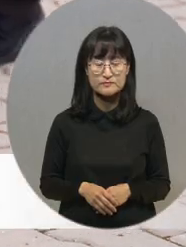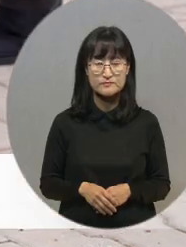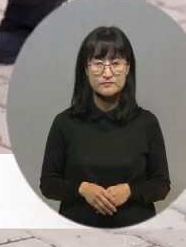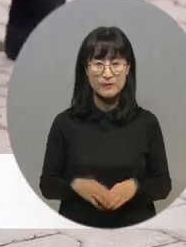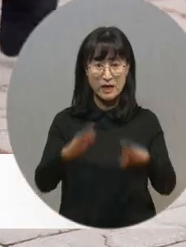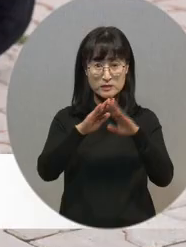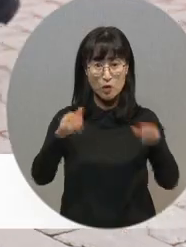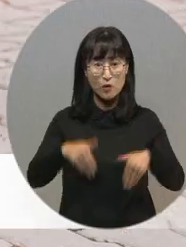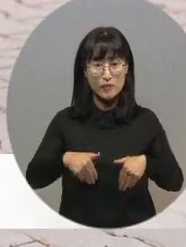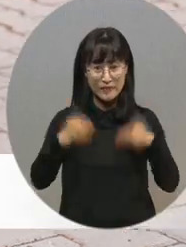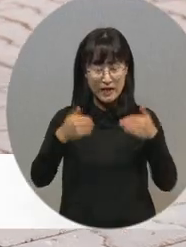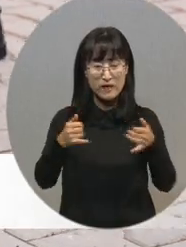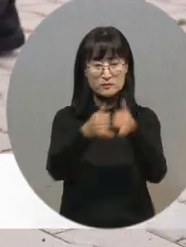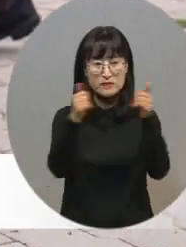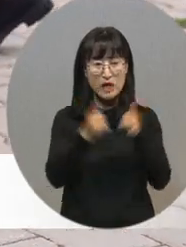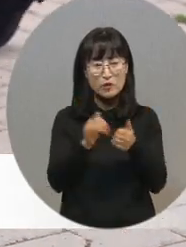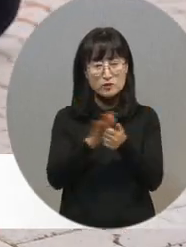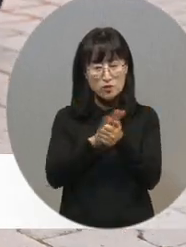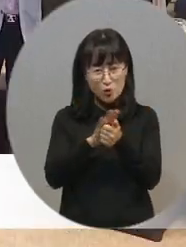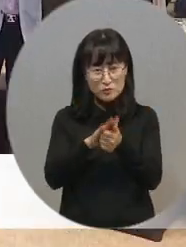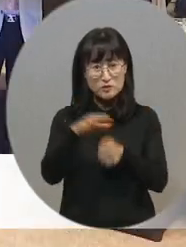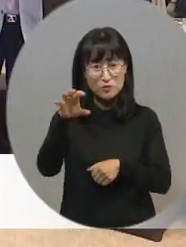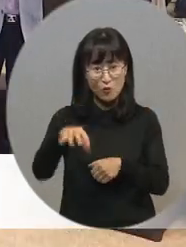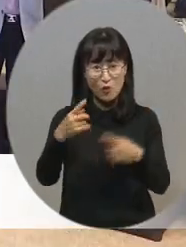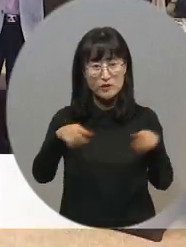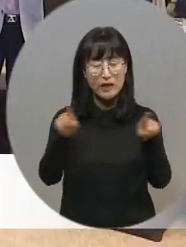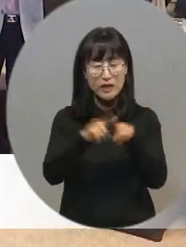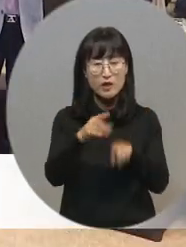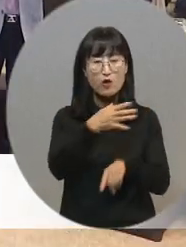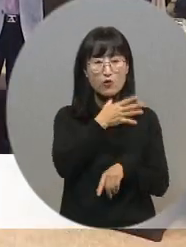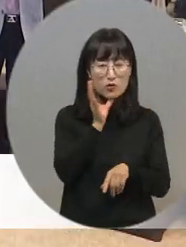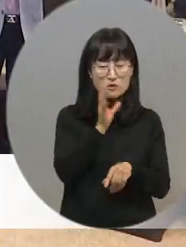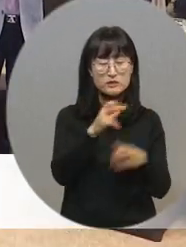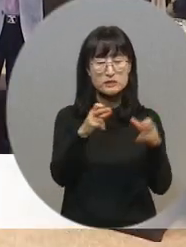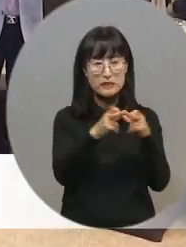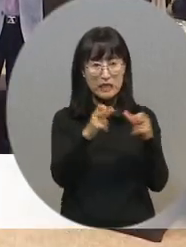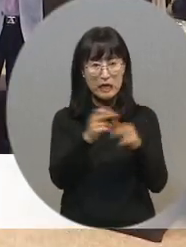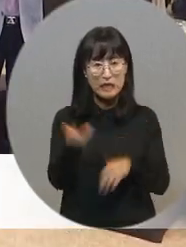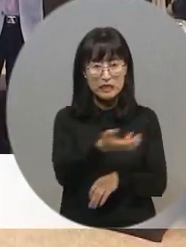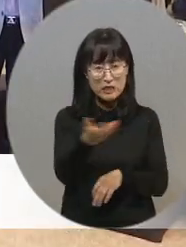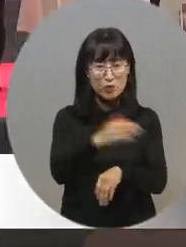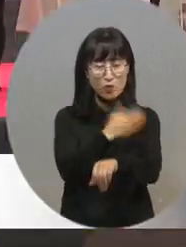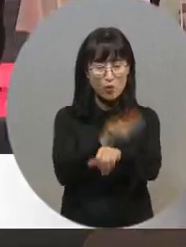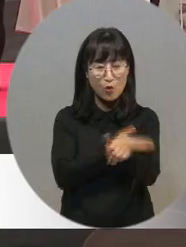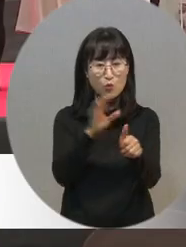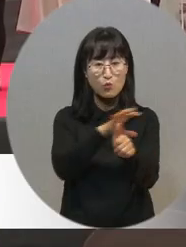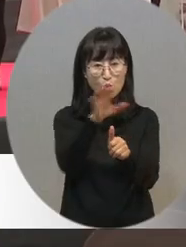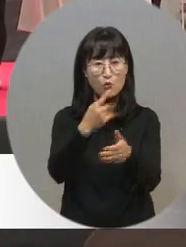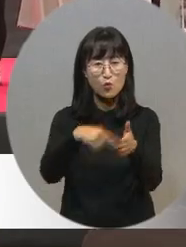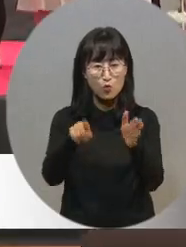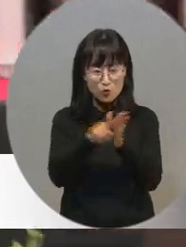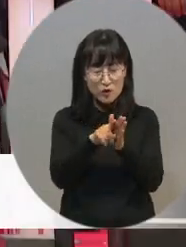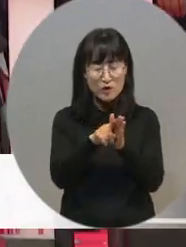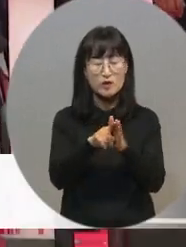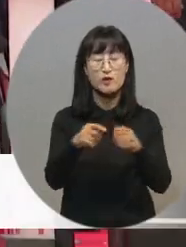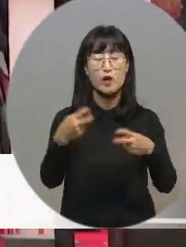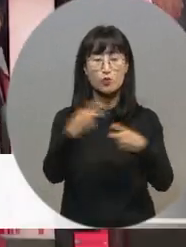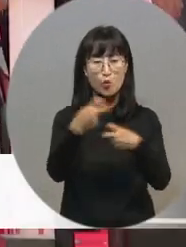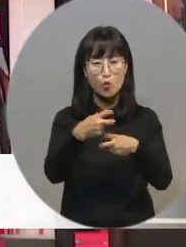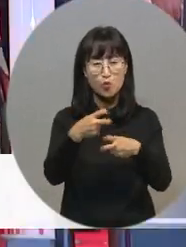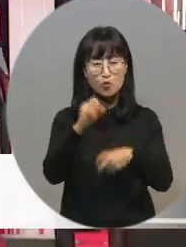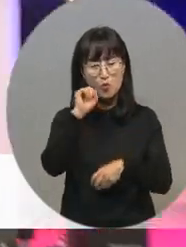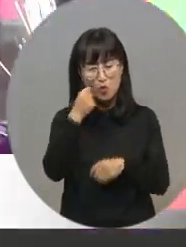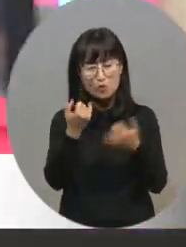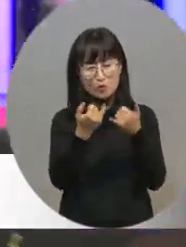전라남도와 전남 사회서비스원이 함께 어르신과 장애인 등의 이동권을 보장하는 교통약자 콜 서비스의